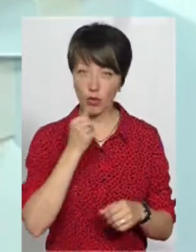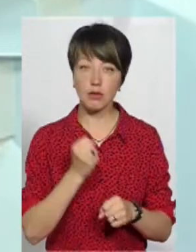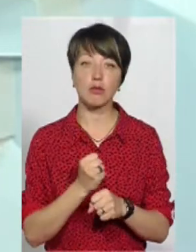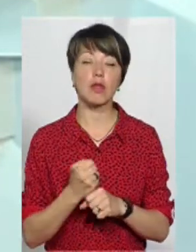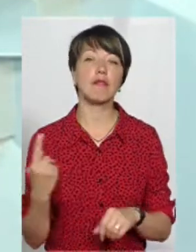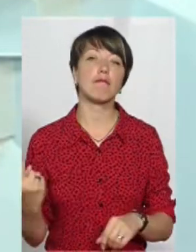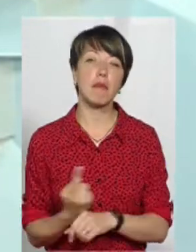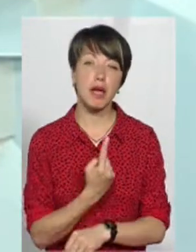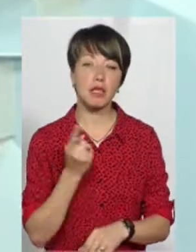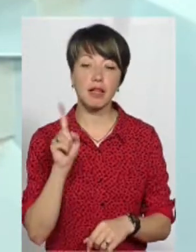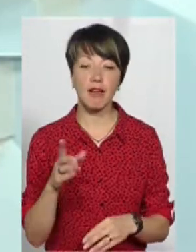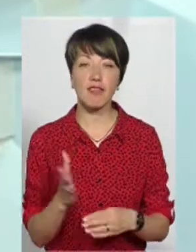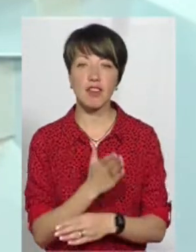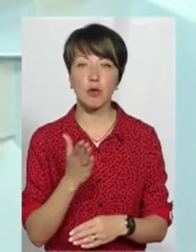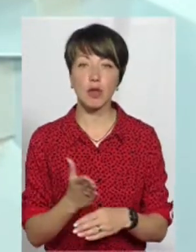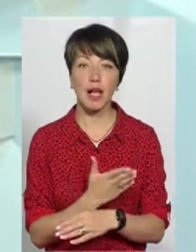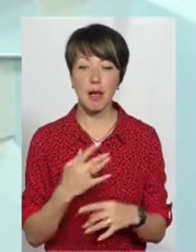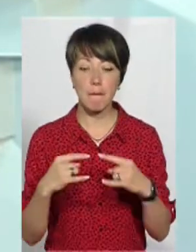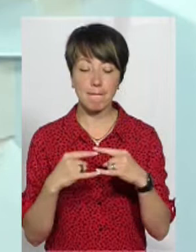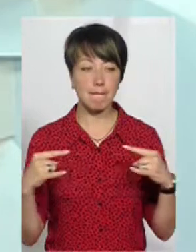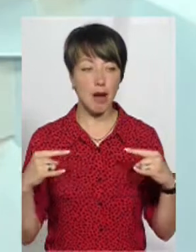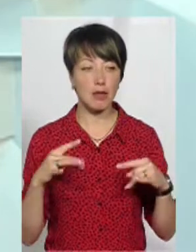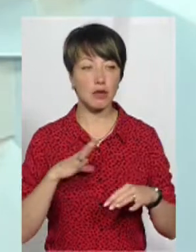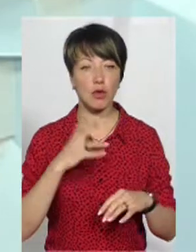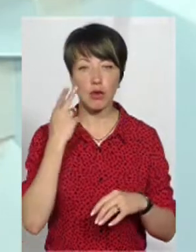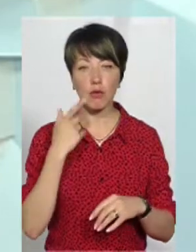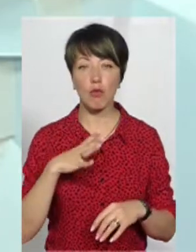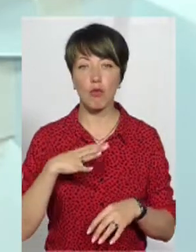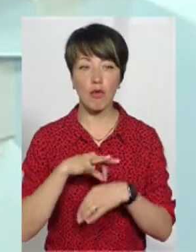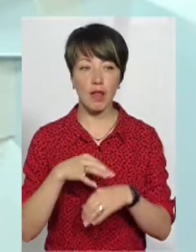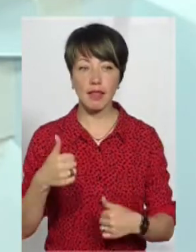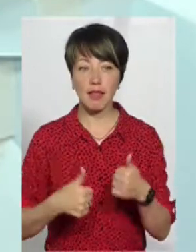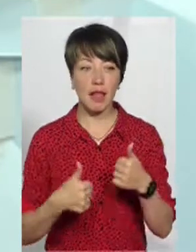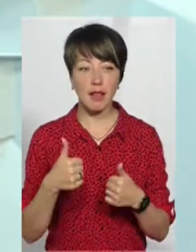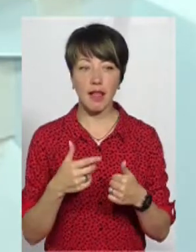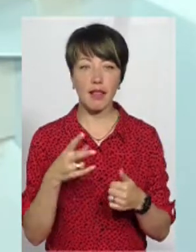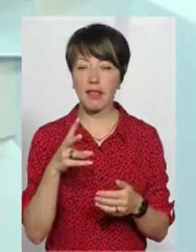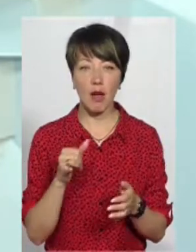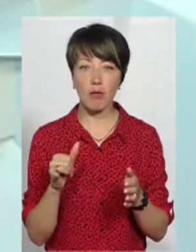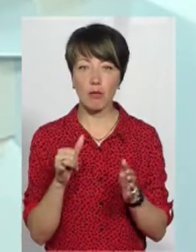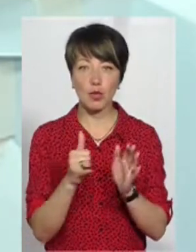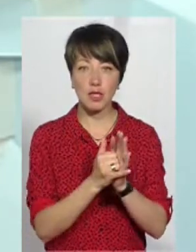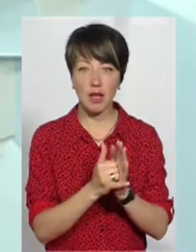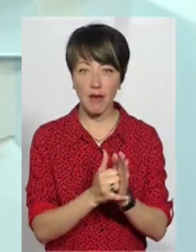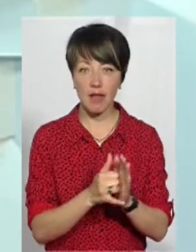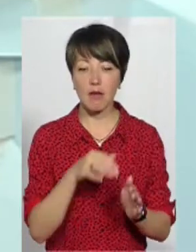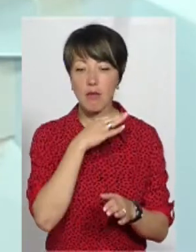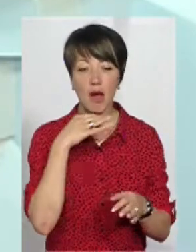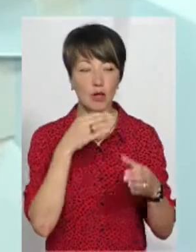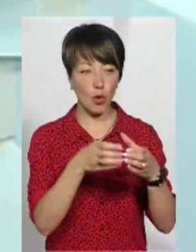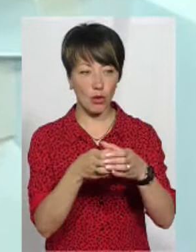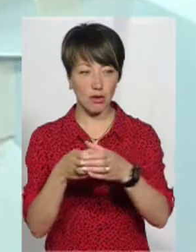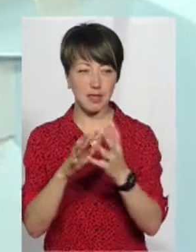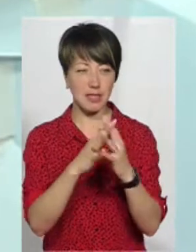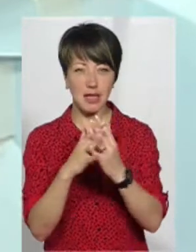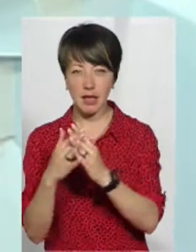вперше. І навіть виробники парт, коли був проведений тендер, не поставили в багатьох громадах вчасно, тому